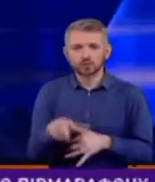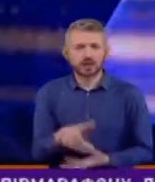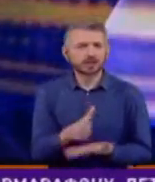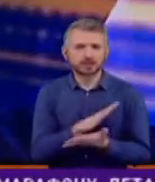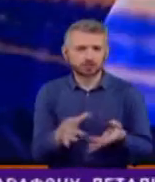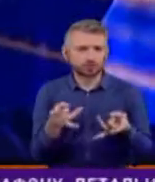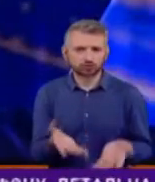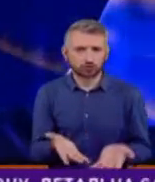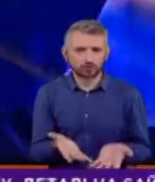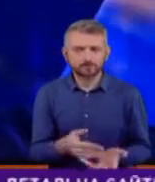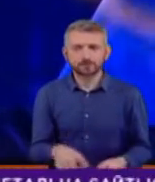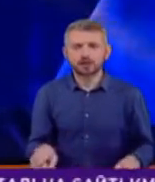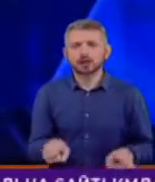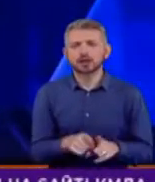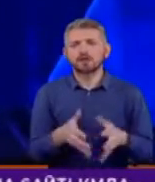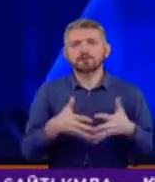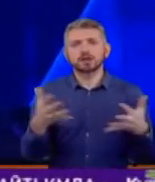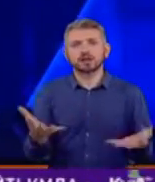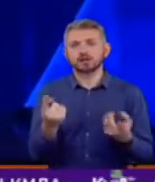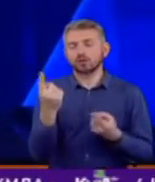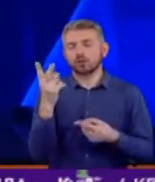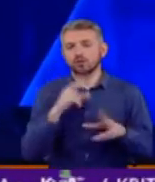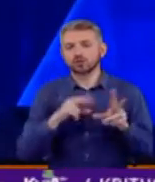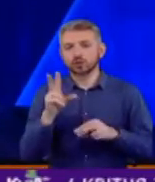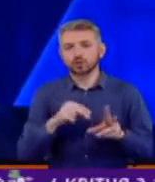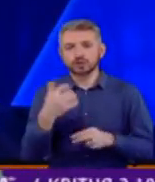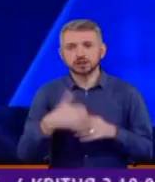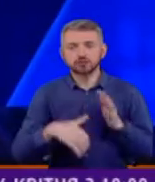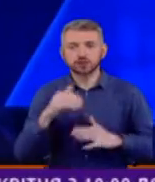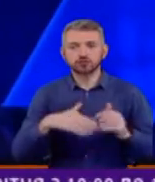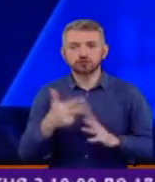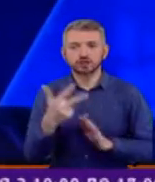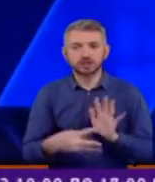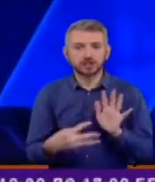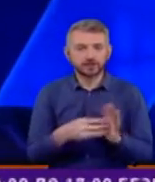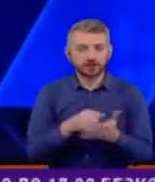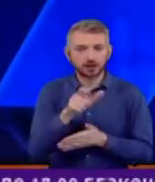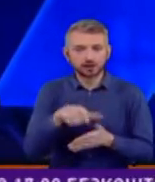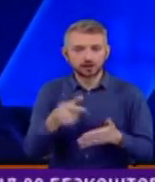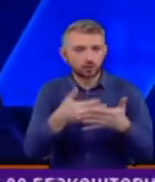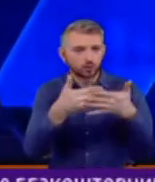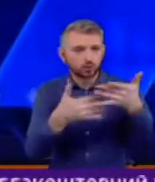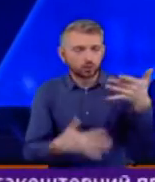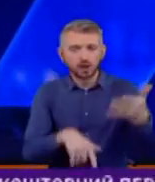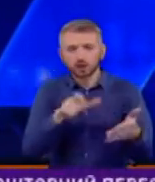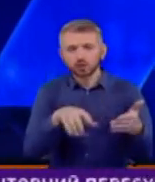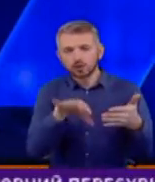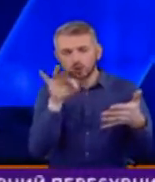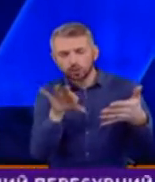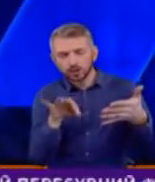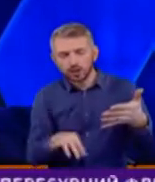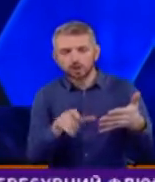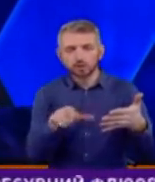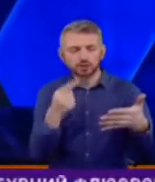простою. Такі великі були очікування серед практично 39 кандидатів. Люди обирали, люди думали,